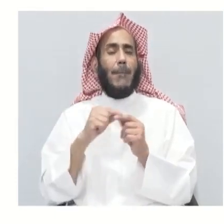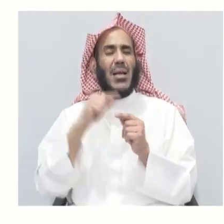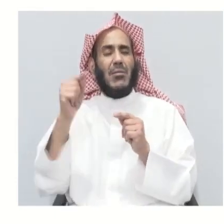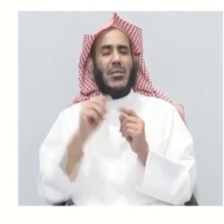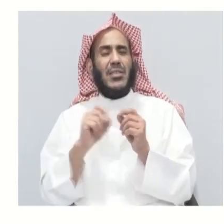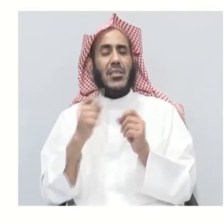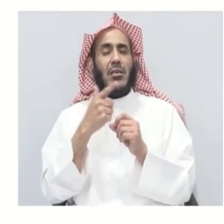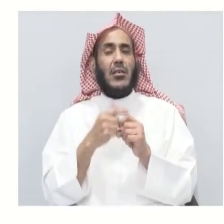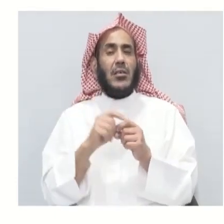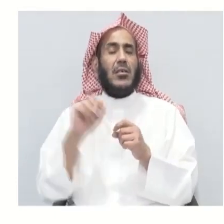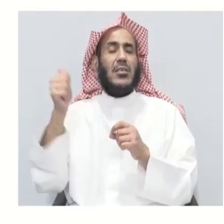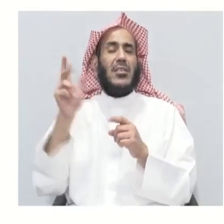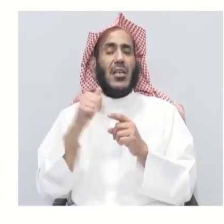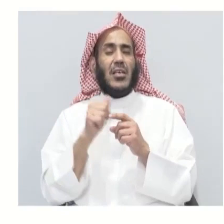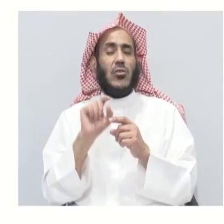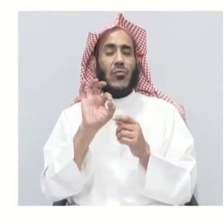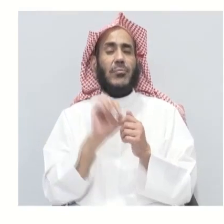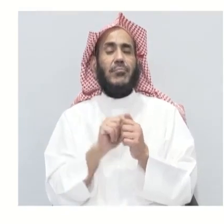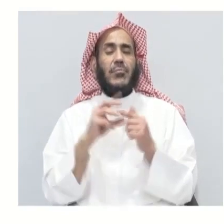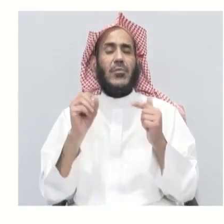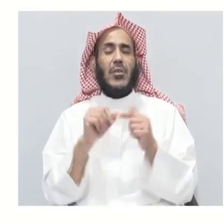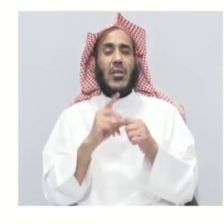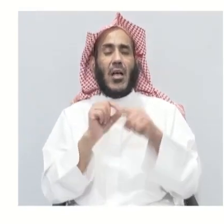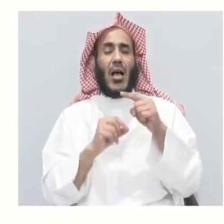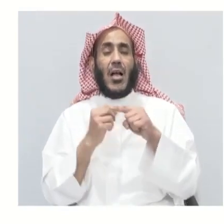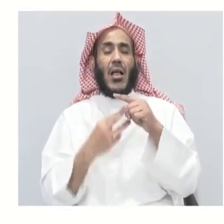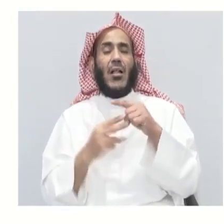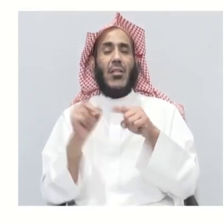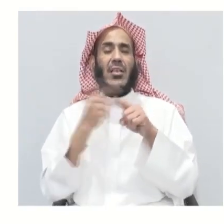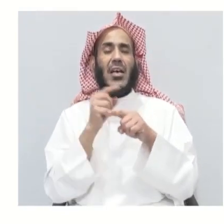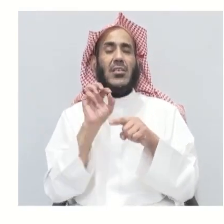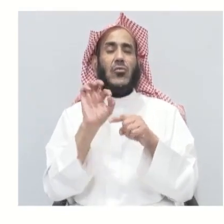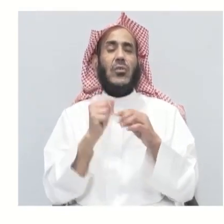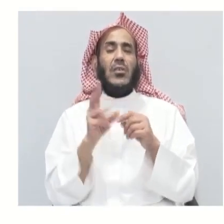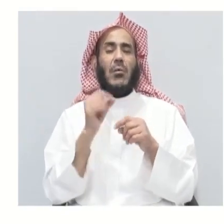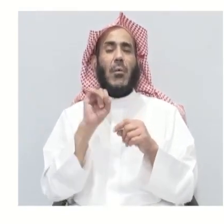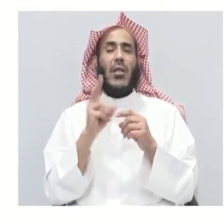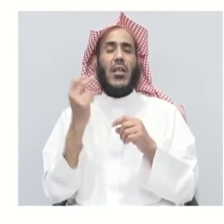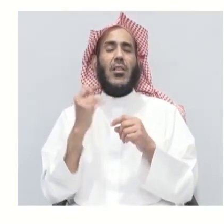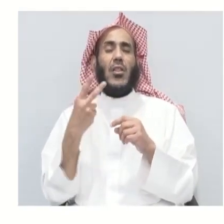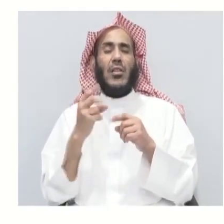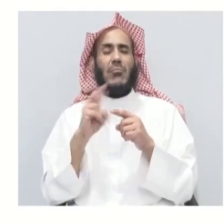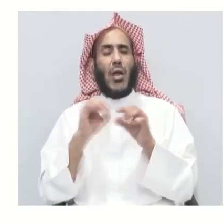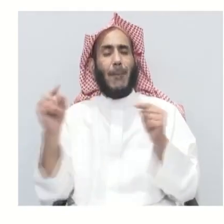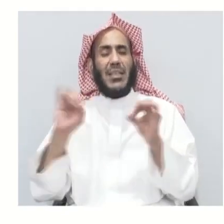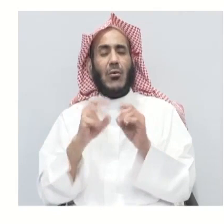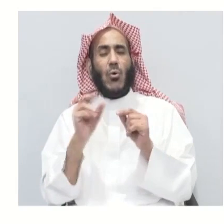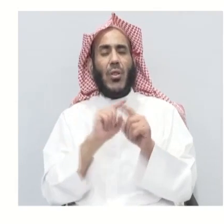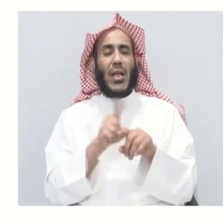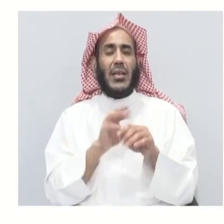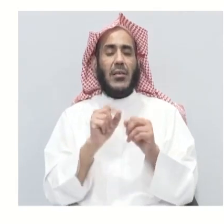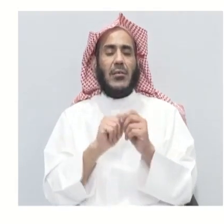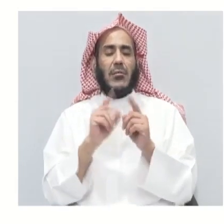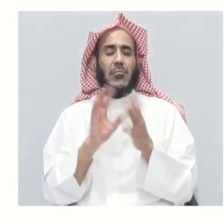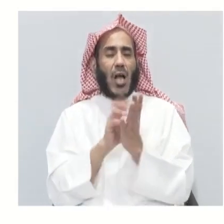التسارع اللي هو 6 ناقص 0 على 3 ناقص 0 يخرج النتيجه 2 متر لكل ثانيه تربيع وتحقق الان